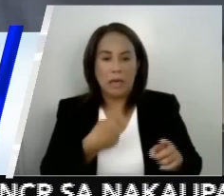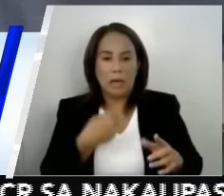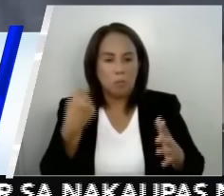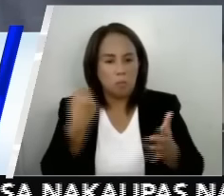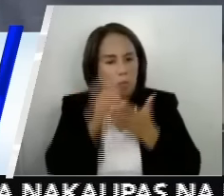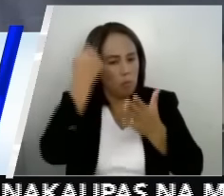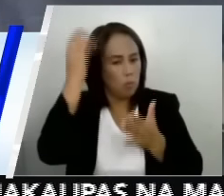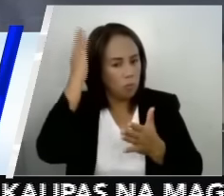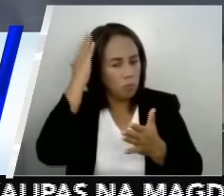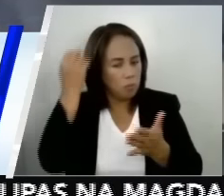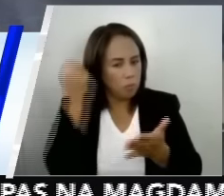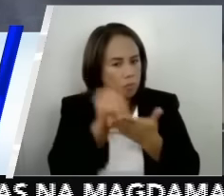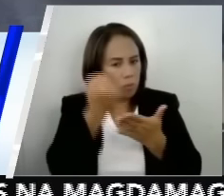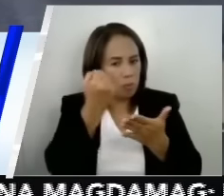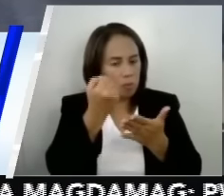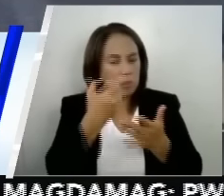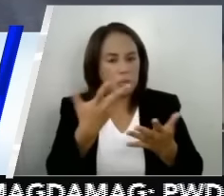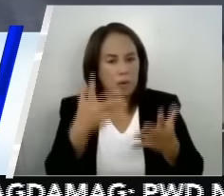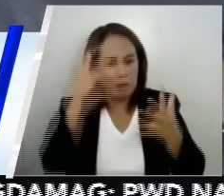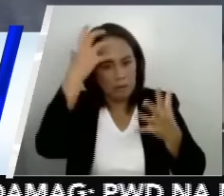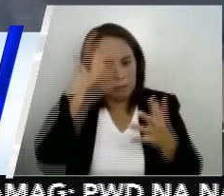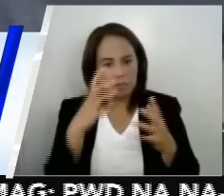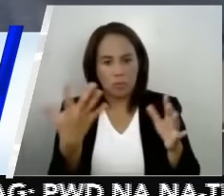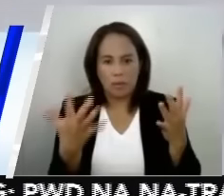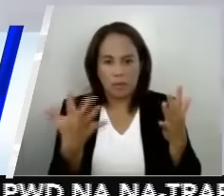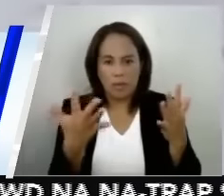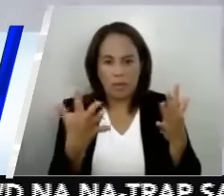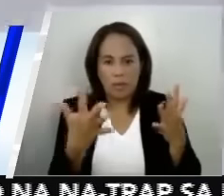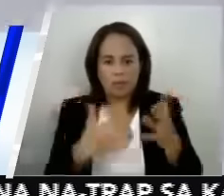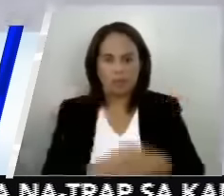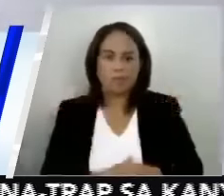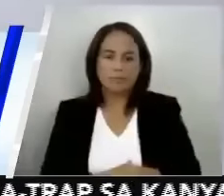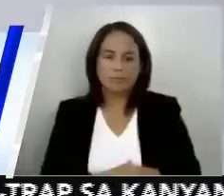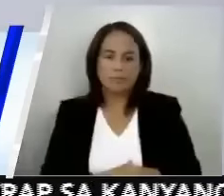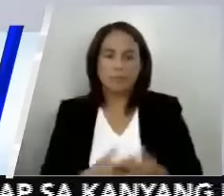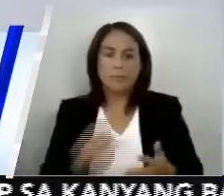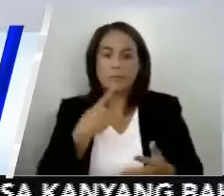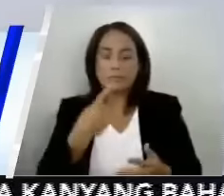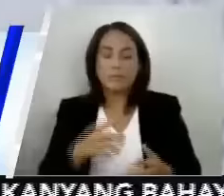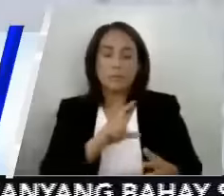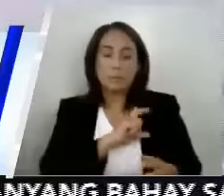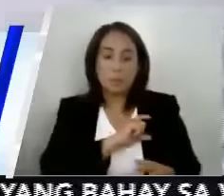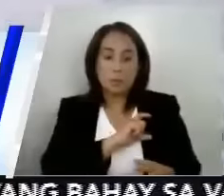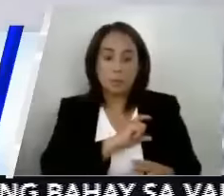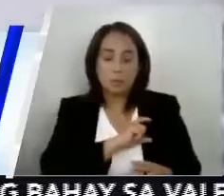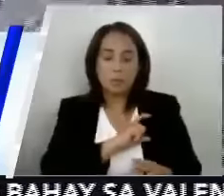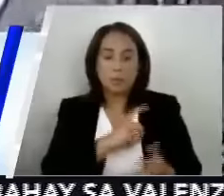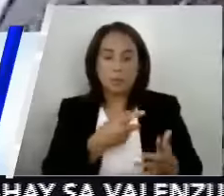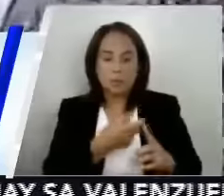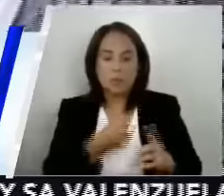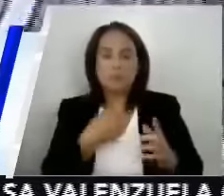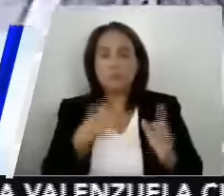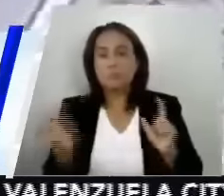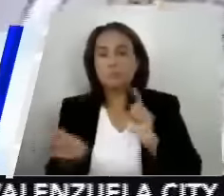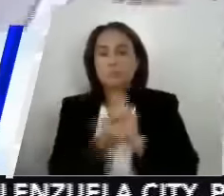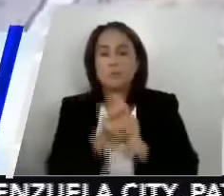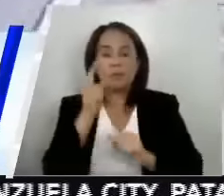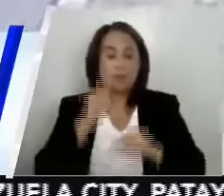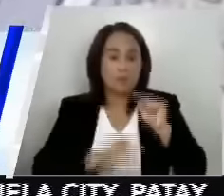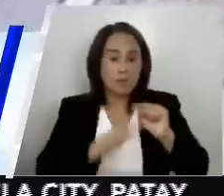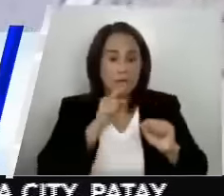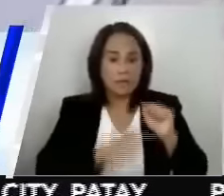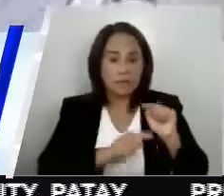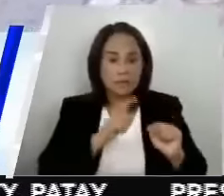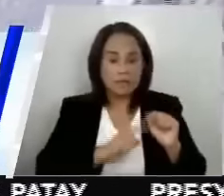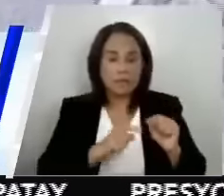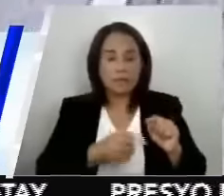biktima na wala ring suot na helmet nang madisgrasya. Ayon sa pulisya, ang biktima ay nakipagkita sa isang kaibigan at pauwi na